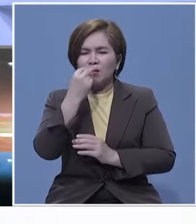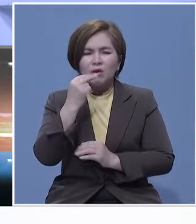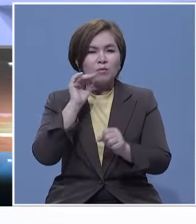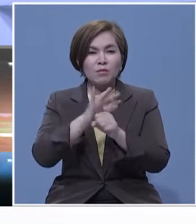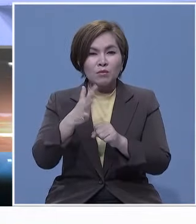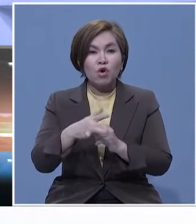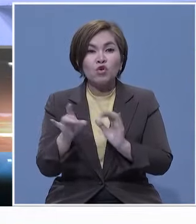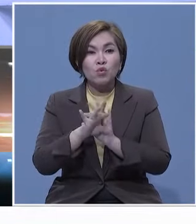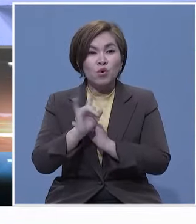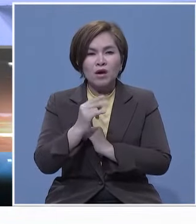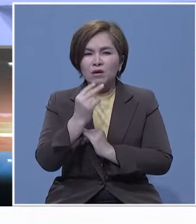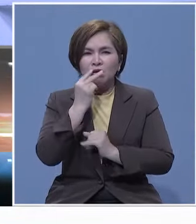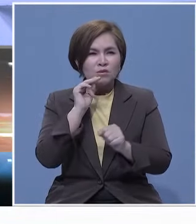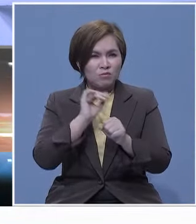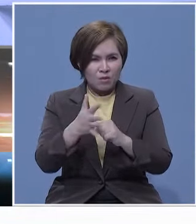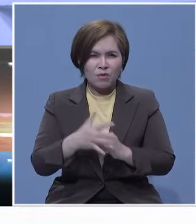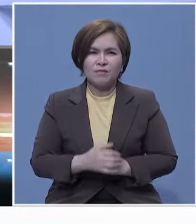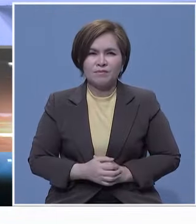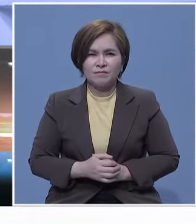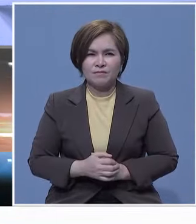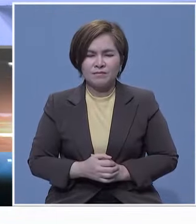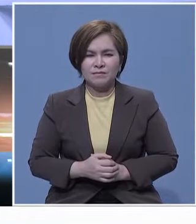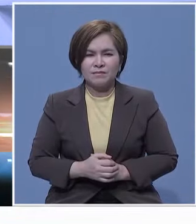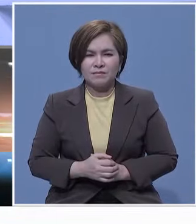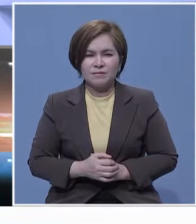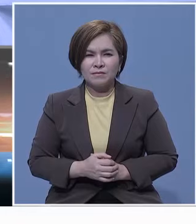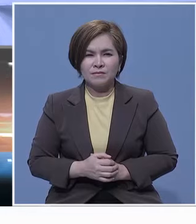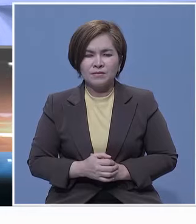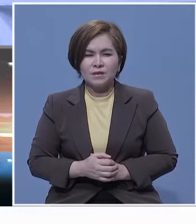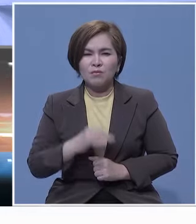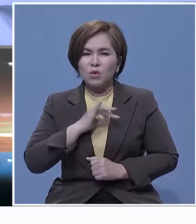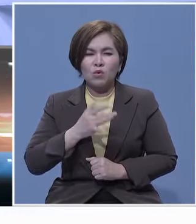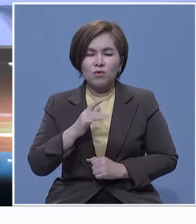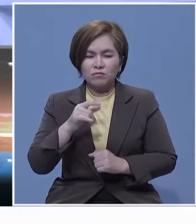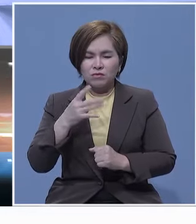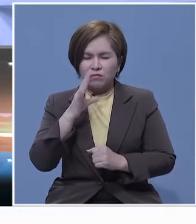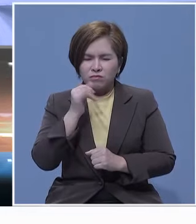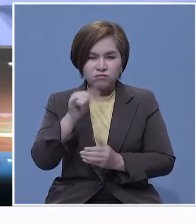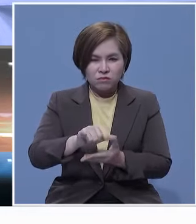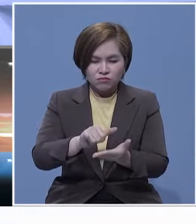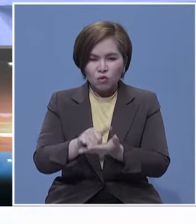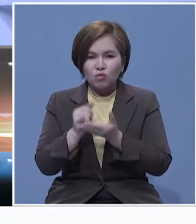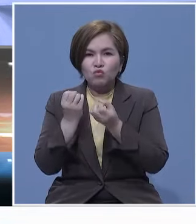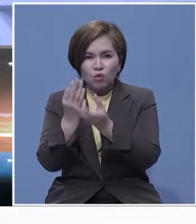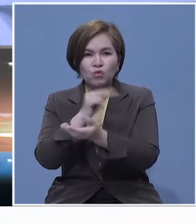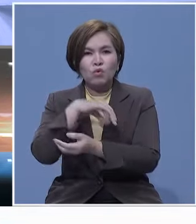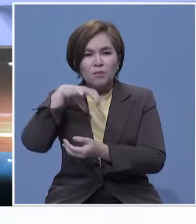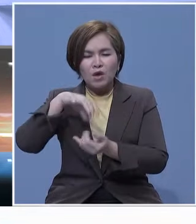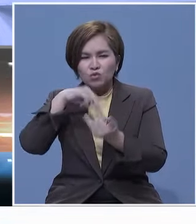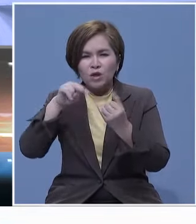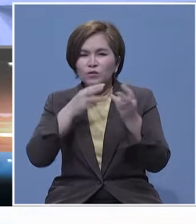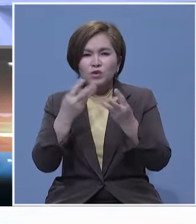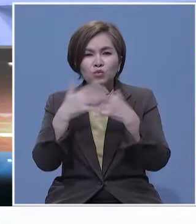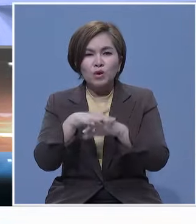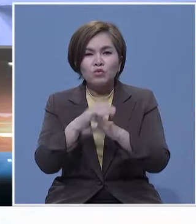ดท้ายนะคะอากาศไม่เพียงพอทำให้หมดสติสุดท้ายเจ้าหน้าที่ต้องมีการนำตัวขึ้นมาส่งปฐมพยาบาลไปดูคลิปเหตุการณ์ขณะช่วยเหลือค่ะ